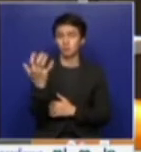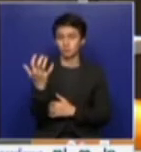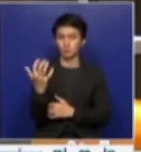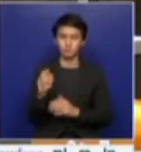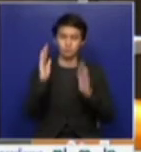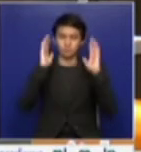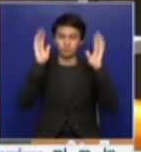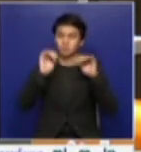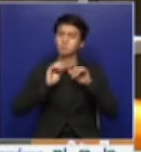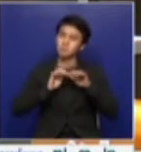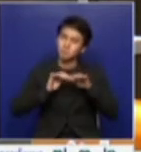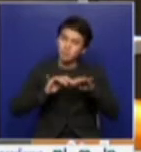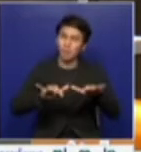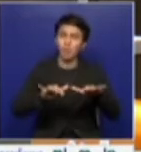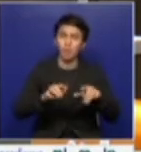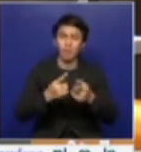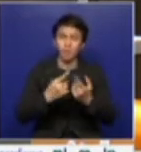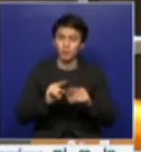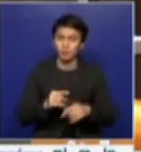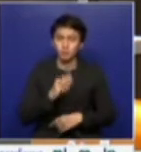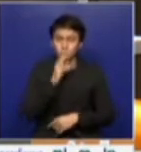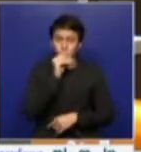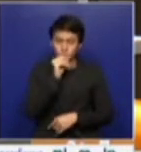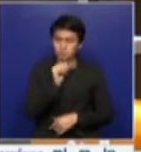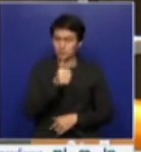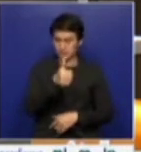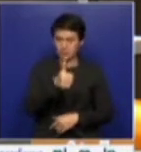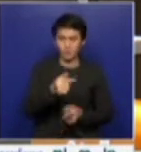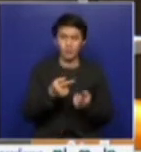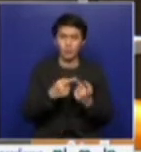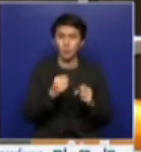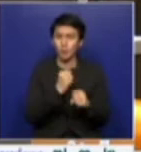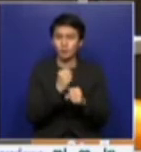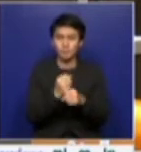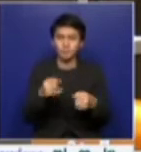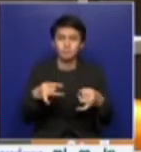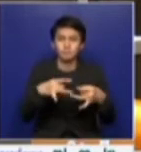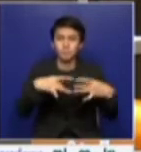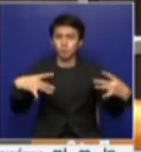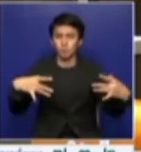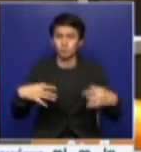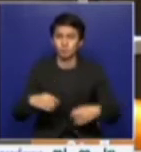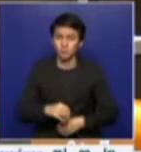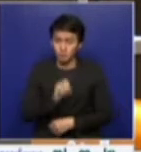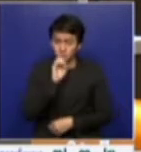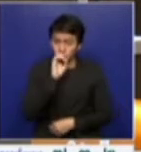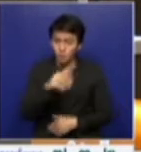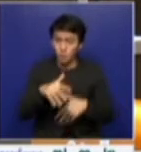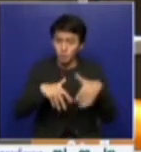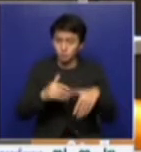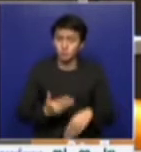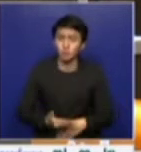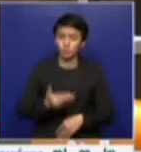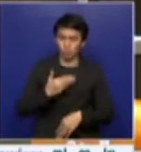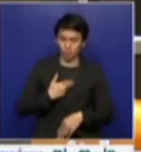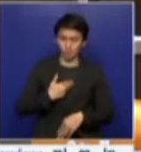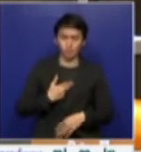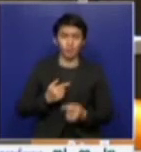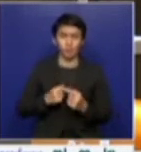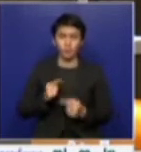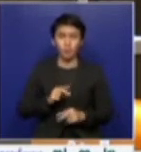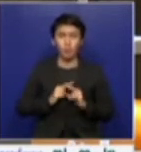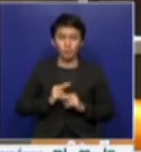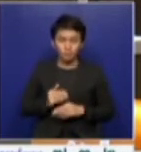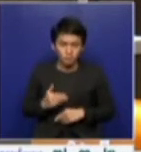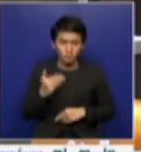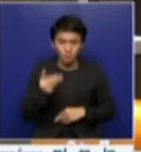ตัดสิ่งที่ท่านพูดกับสิ่งที่ท่านๆนั้นมันย้อนแย้งตัวเองท่านบอกให้คนอื่นถอยแต่ท่านกลับเดิมหน้าดำเนินคดี